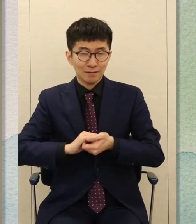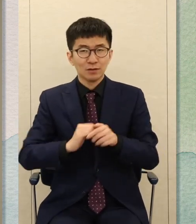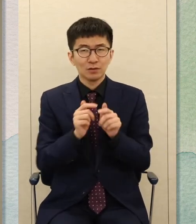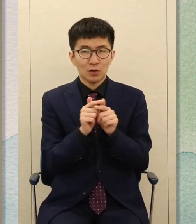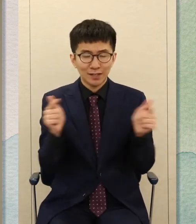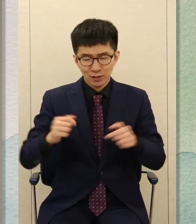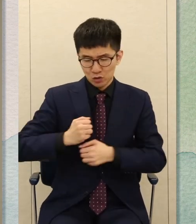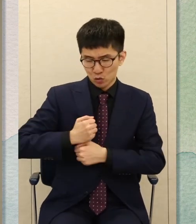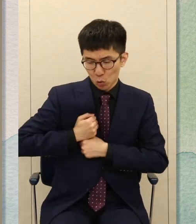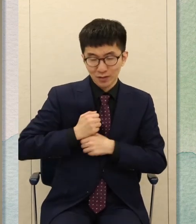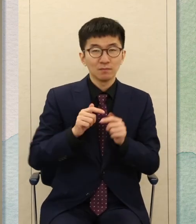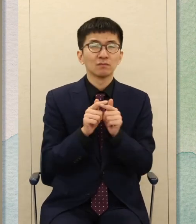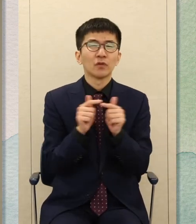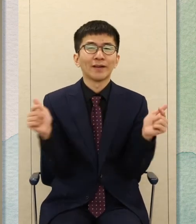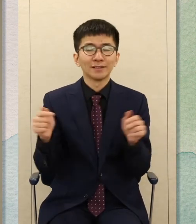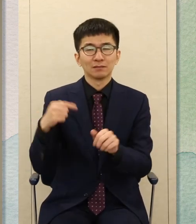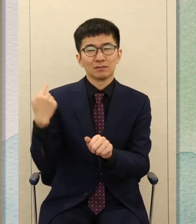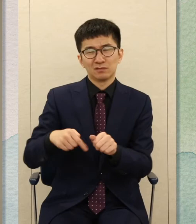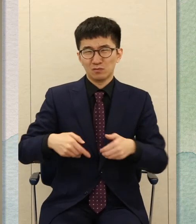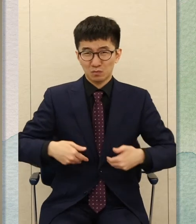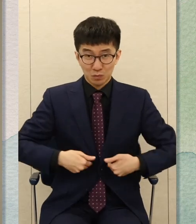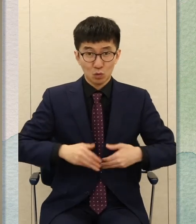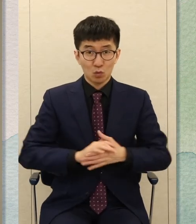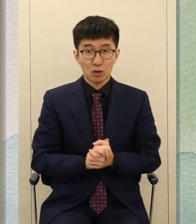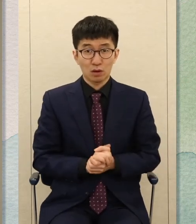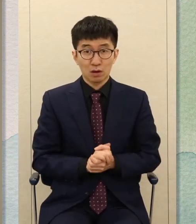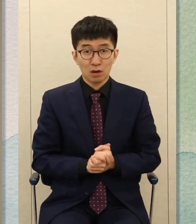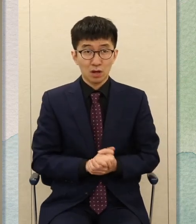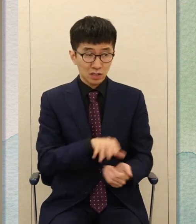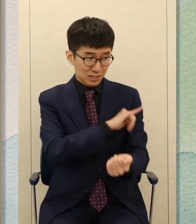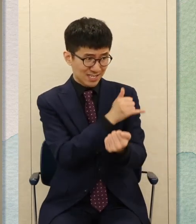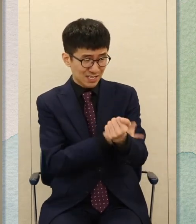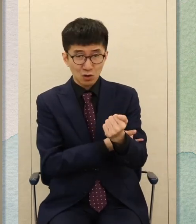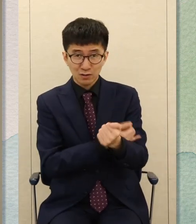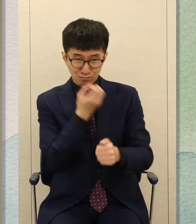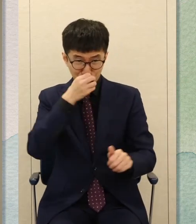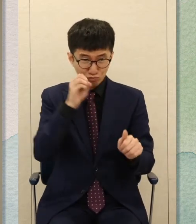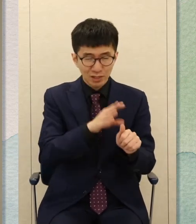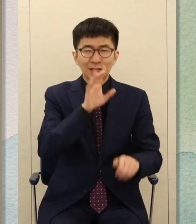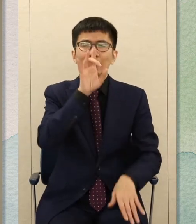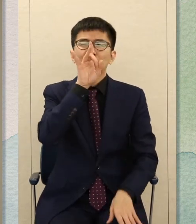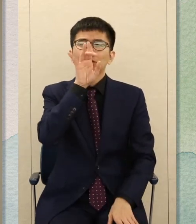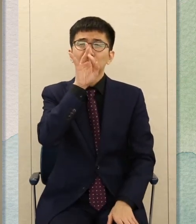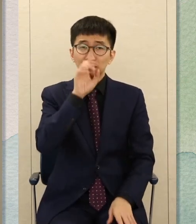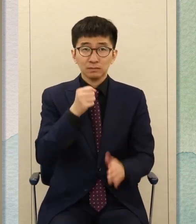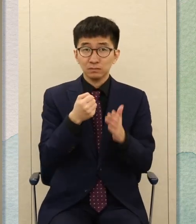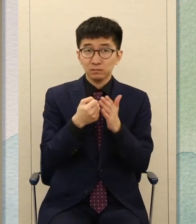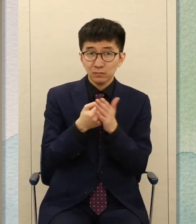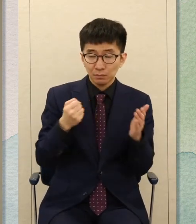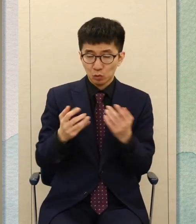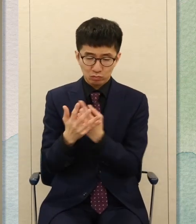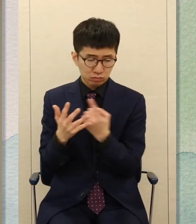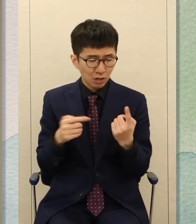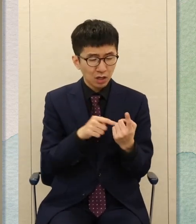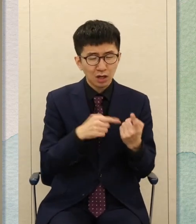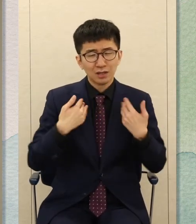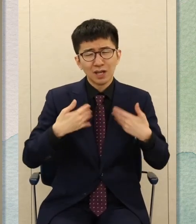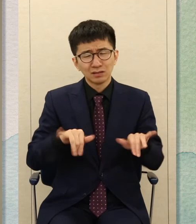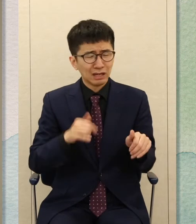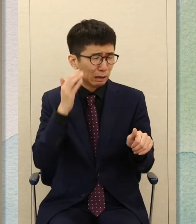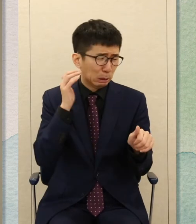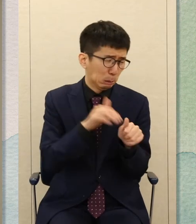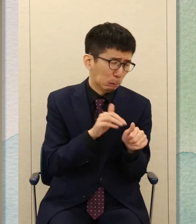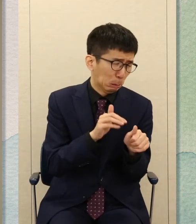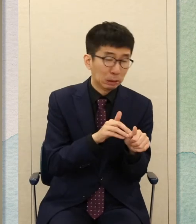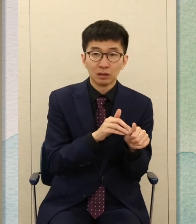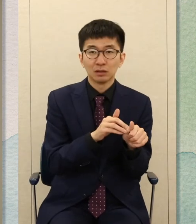되게 중요한데요. 예, 무엇이 반인권적인 내지는 예, 약자들을 오히려